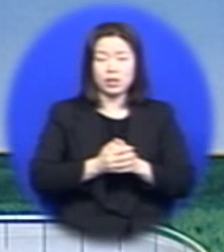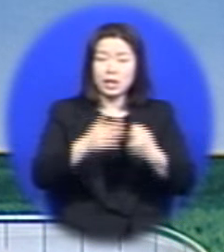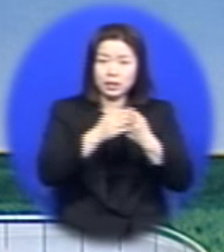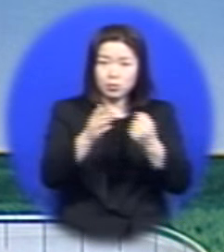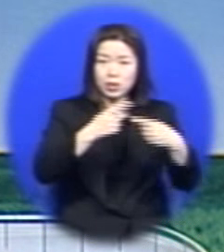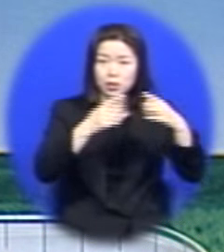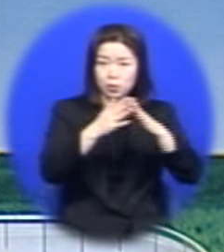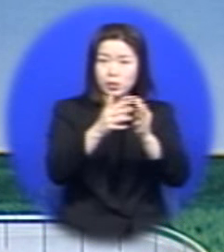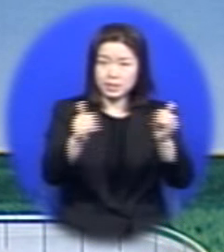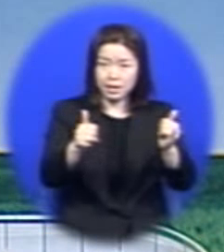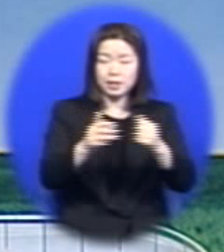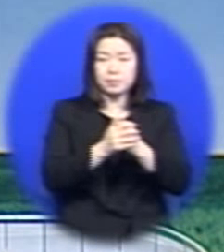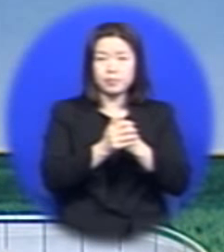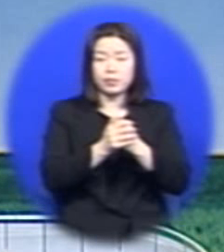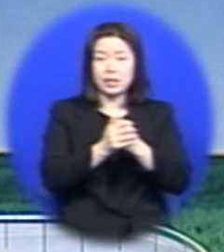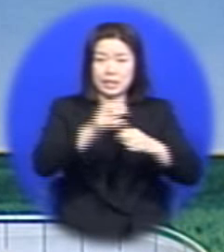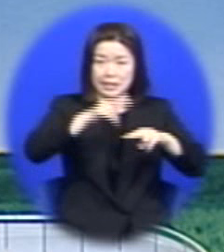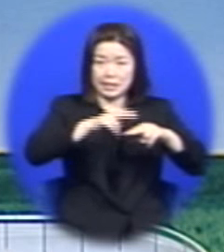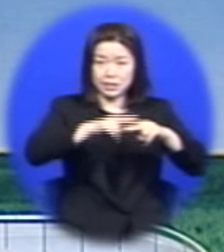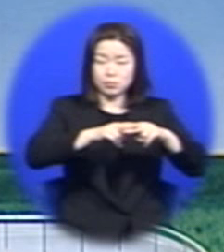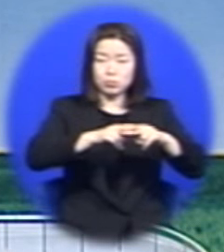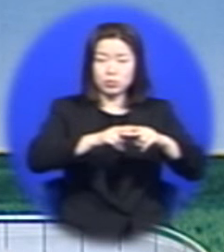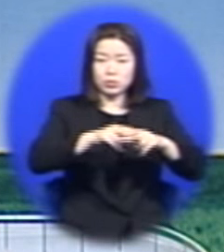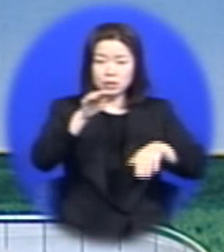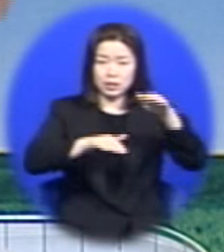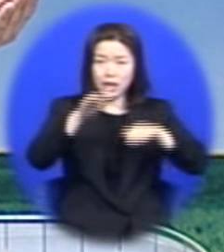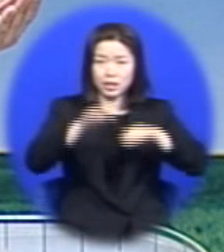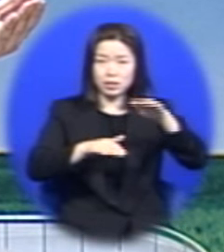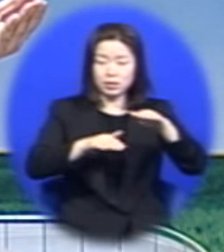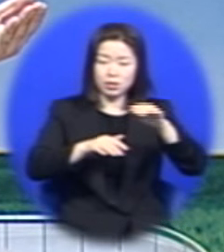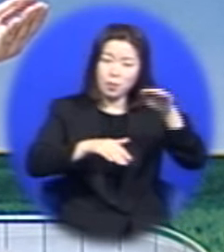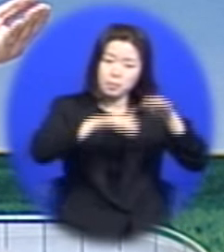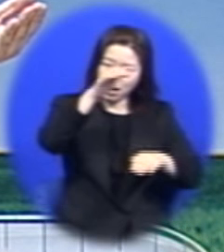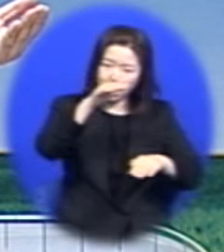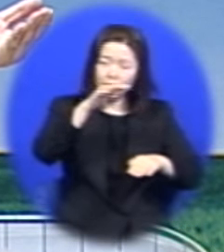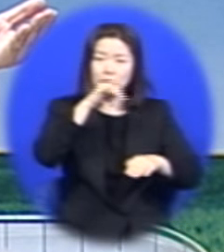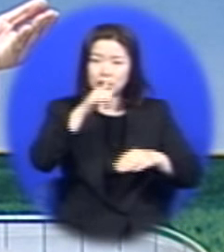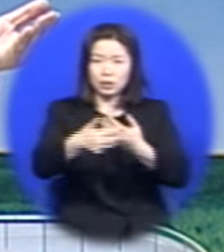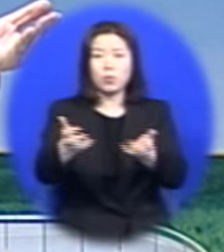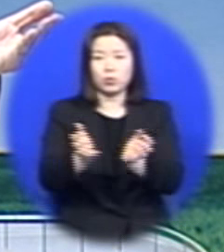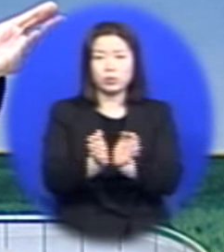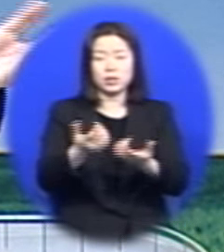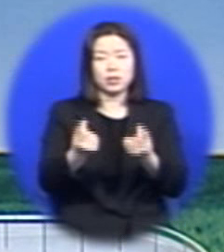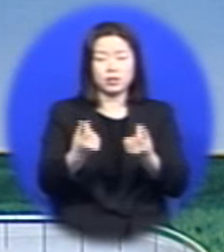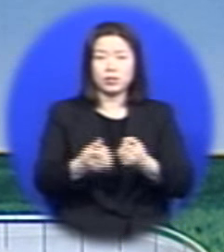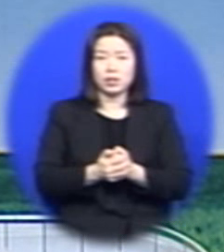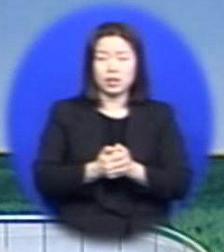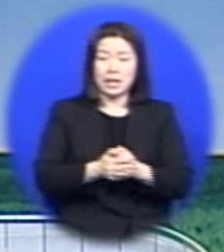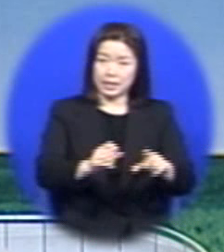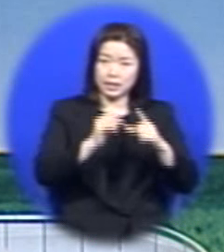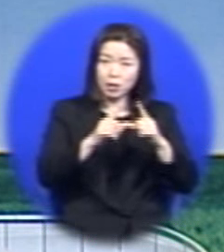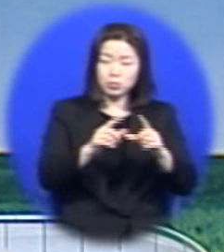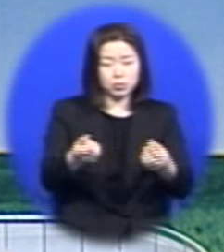그러니 교인들의 신분의 차이는 엄청난 차이가 있는 공동체입니다.